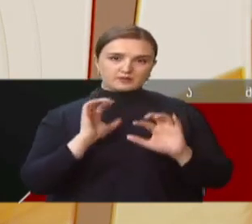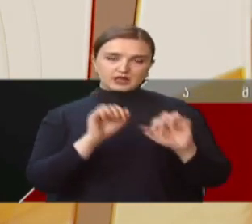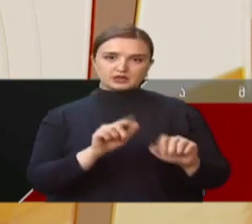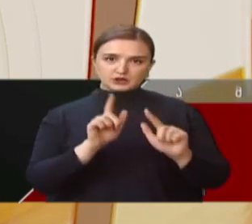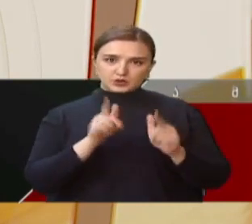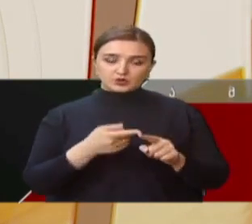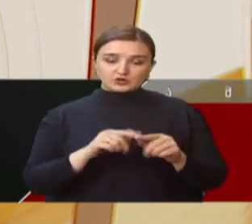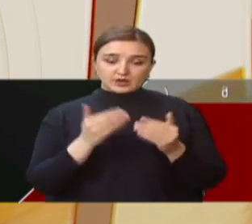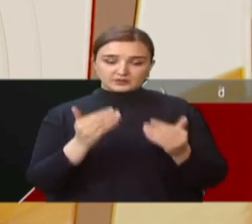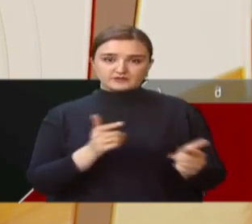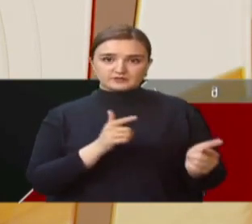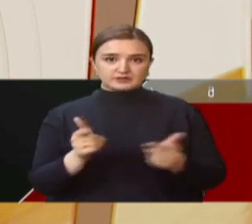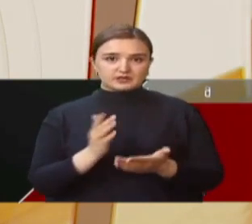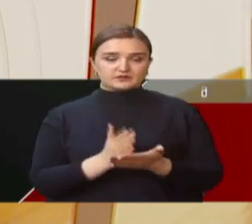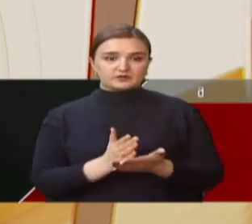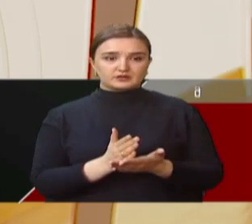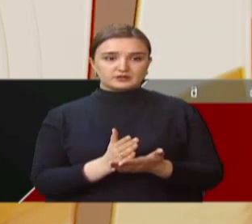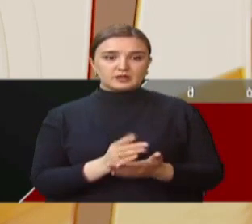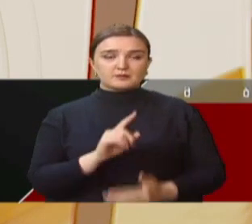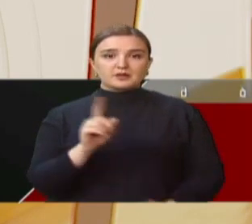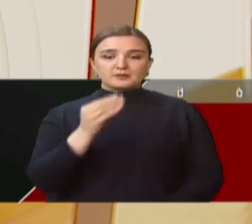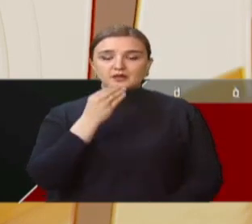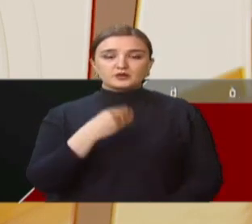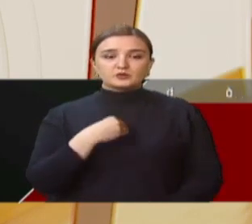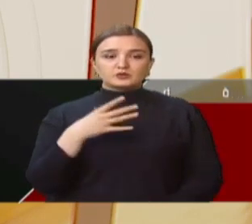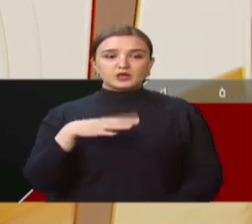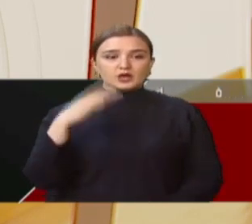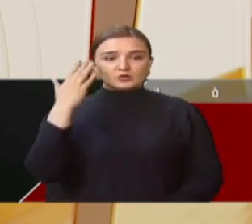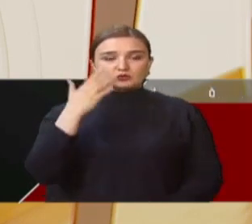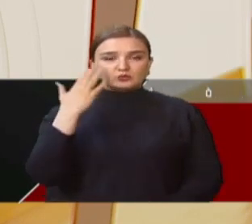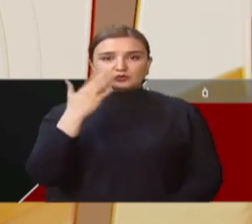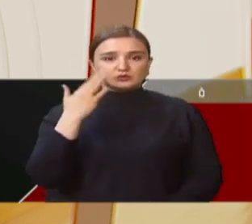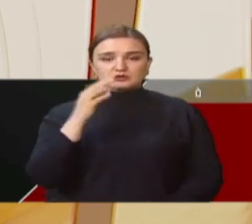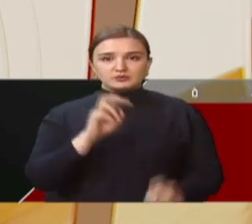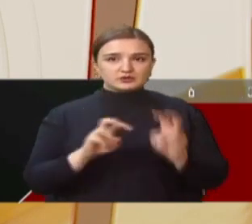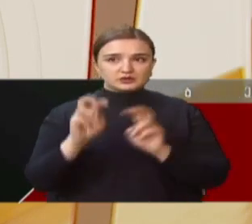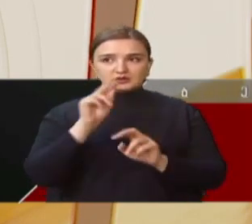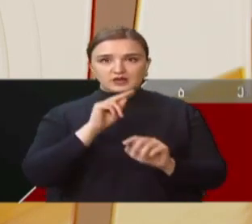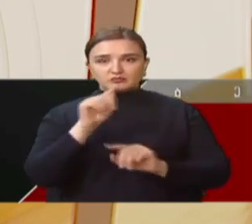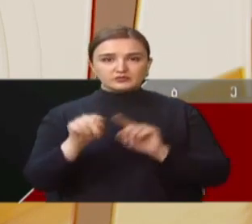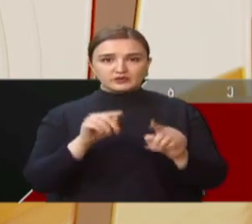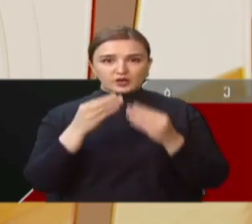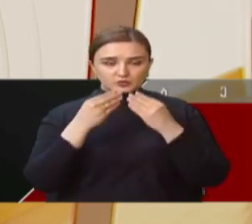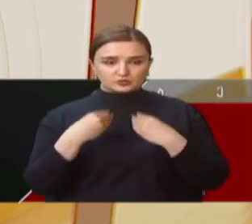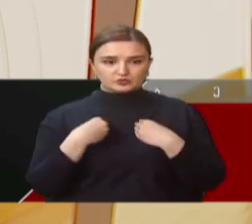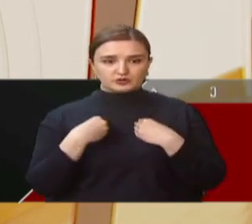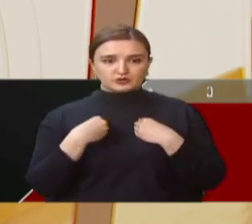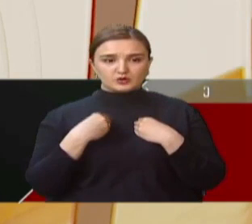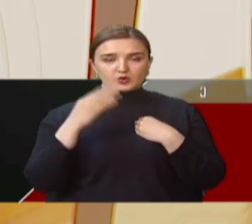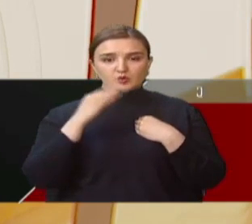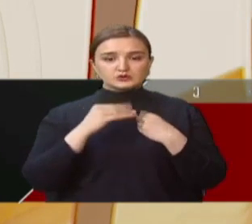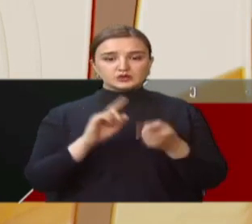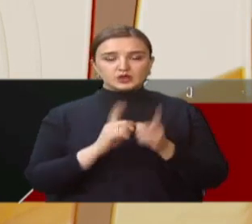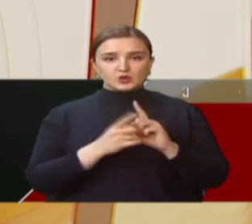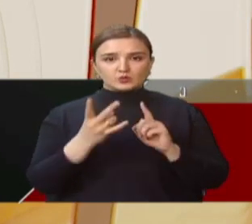ამას ამისთვის მზად ვართ მაგრამ რაში ჭირდება ქართული ოცნებას განტევების ვაცების ძიება ამას ვამბობ ეხლა როცა უნდა ვლაპარაკობდეთ